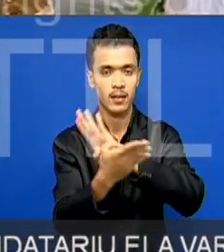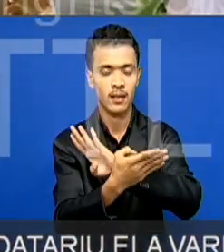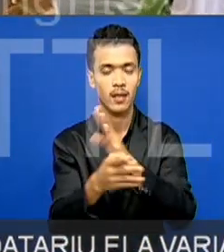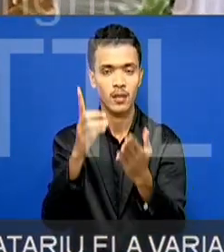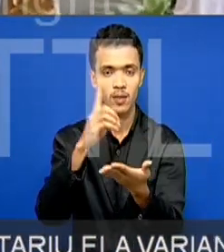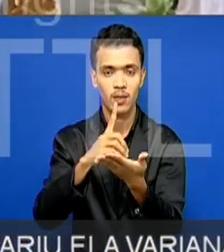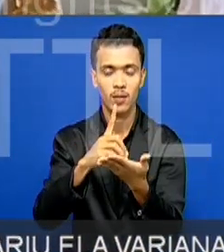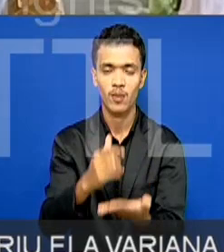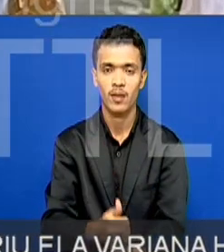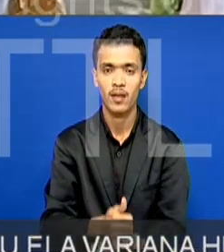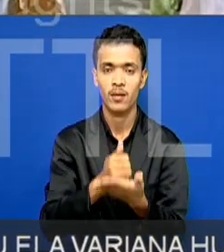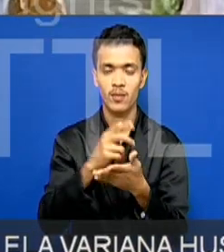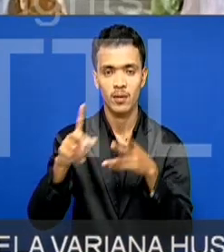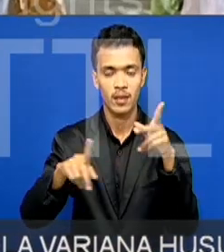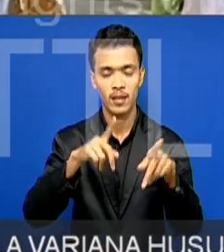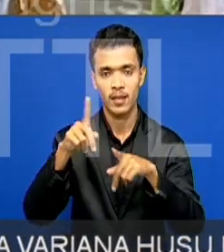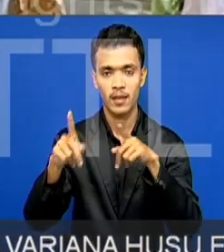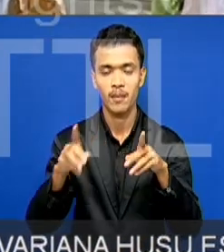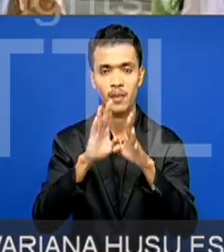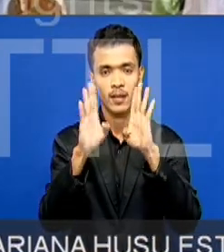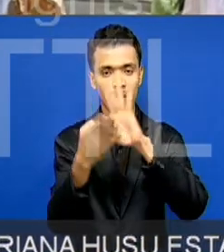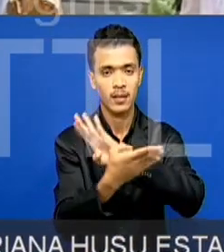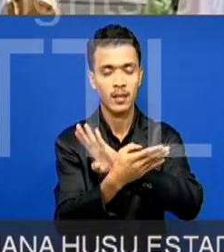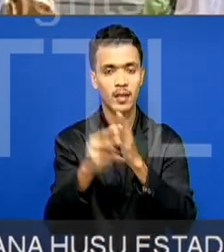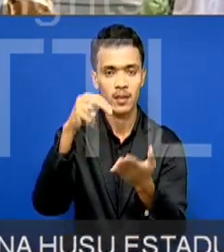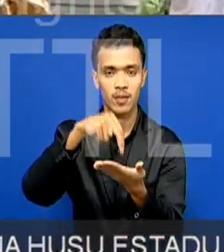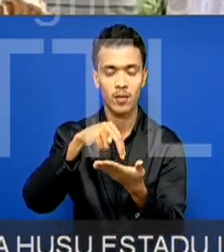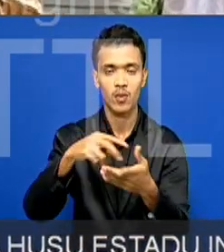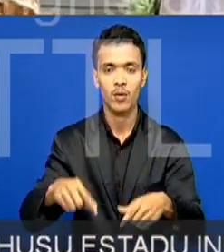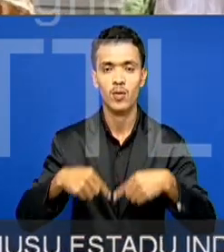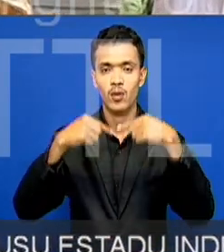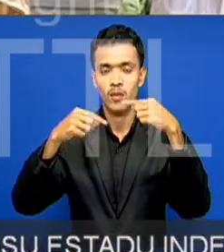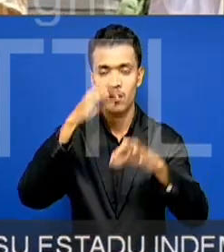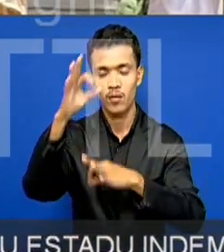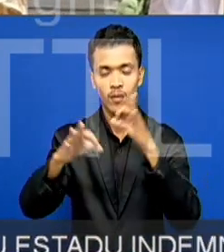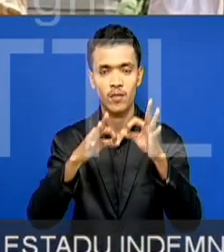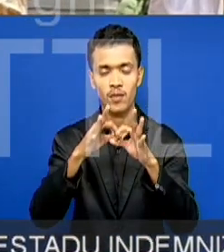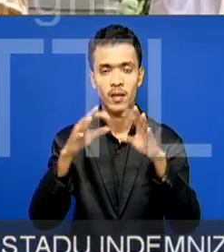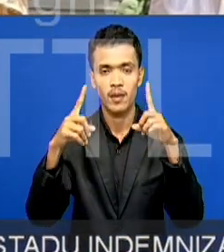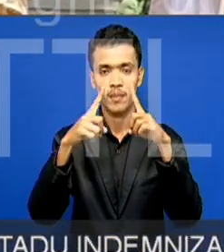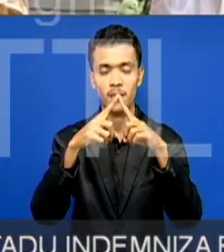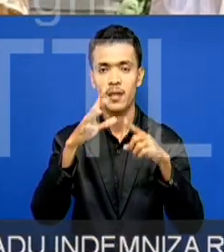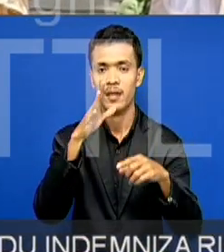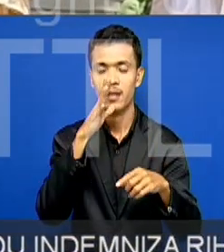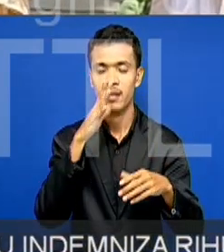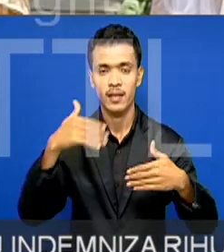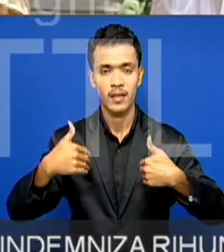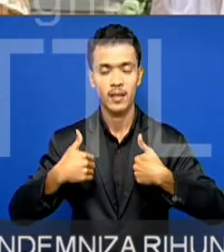sai doutor para tu salva ema, sai partera para foa esperanza ba ina nebeke kosokonia kanotak